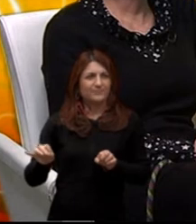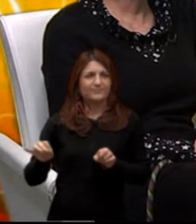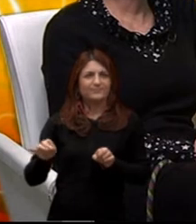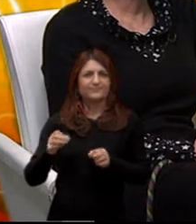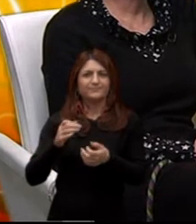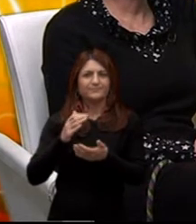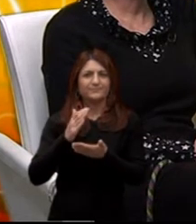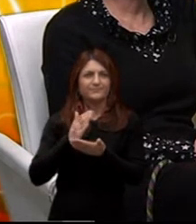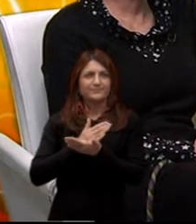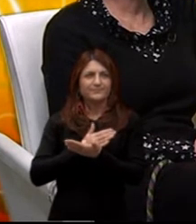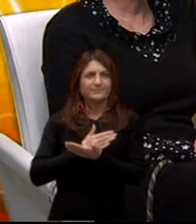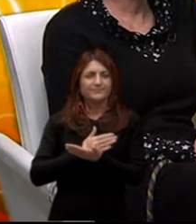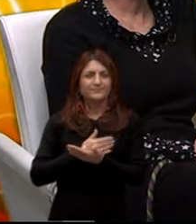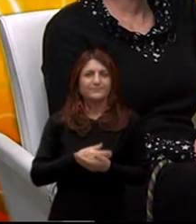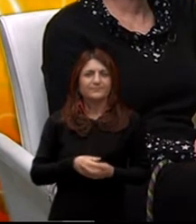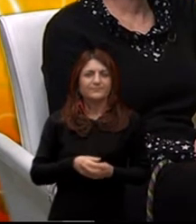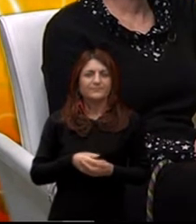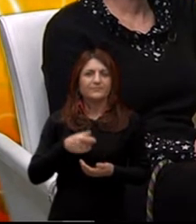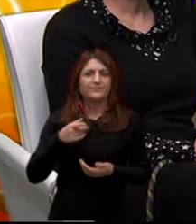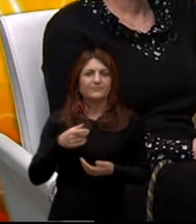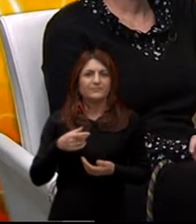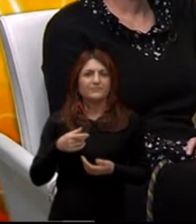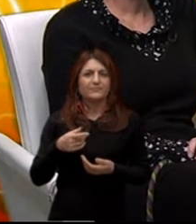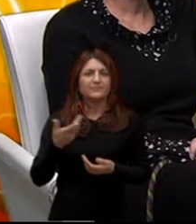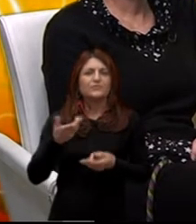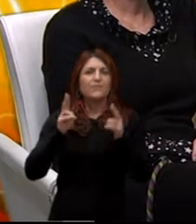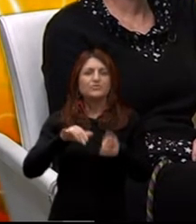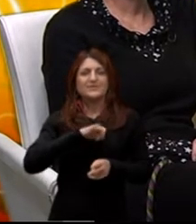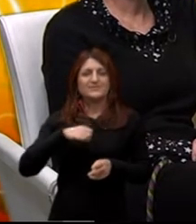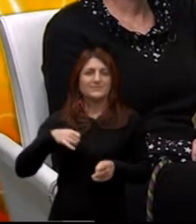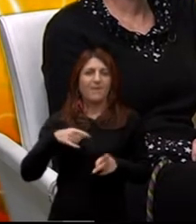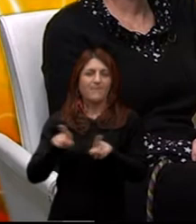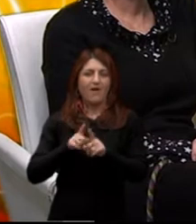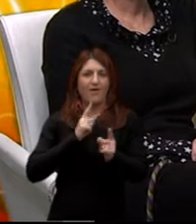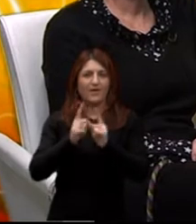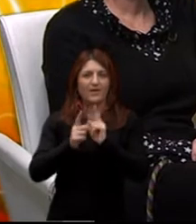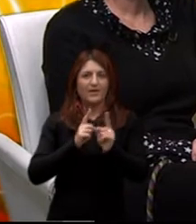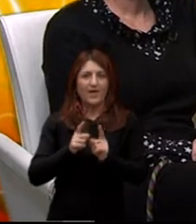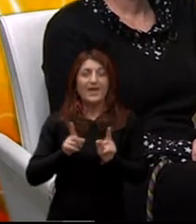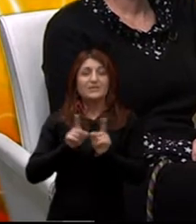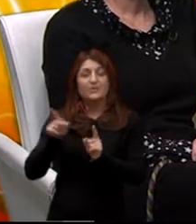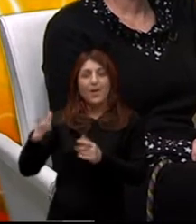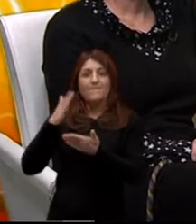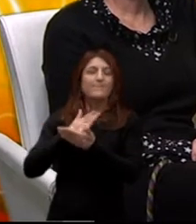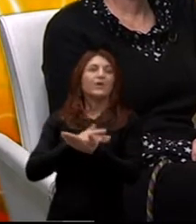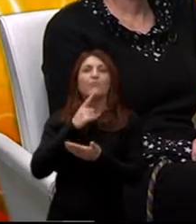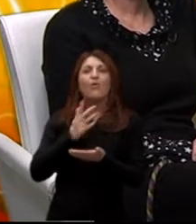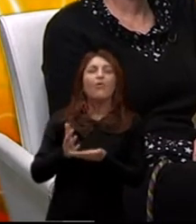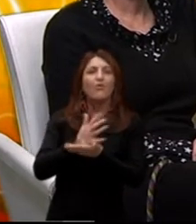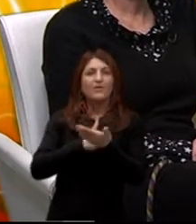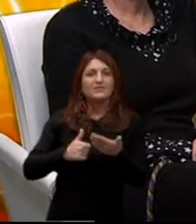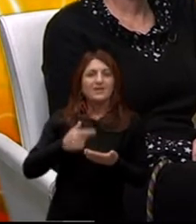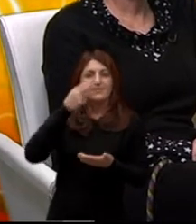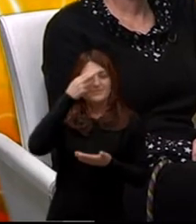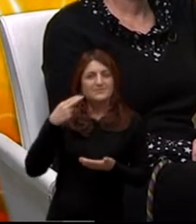vodičima slijepima da se mogu zapravo samostalno kretati. Također, program koji koriste i slijepe osobe,